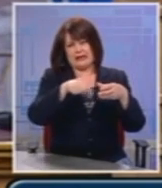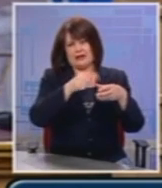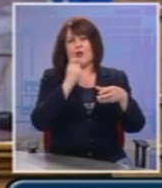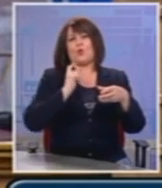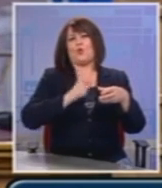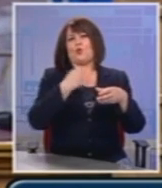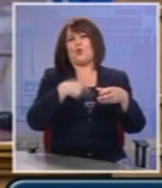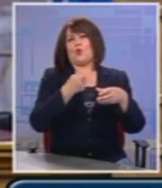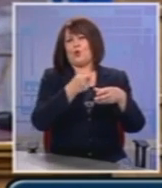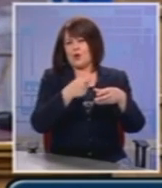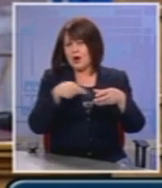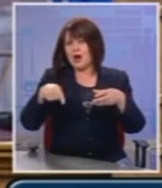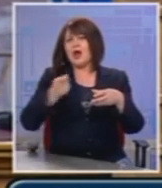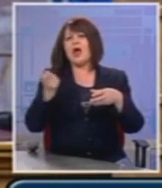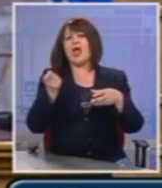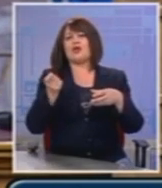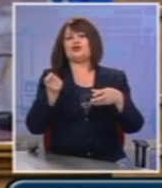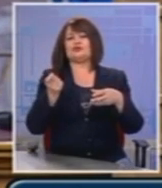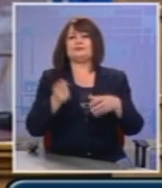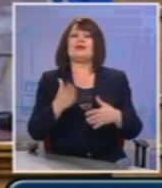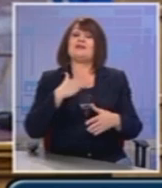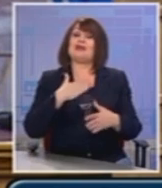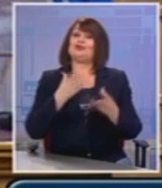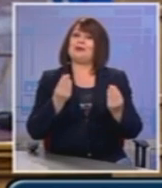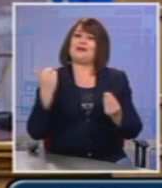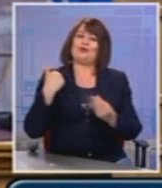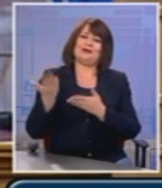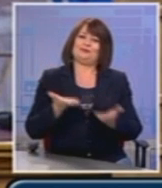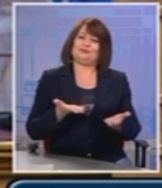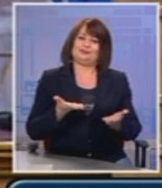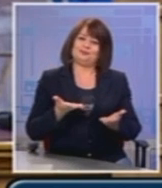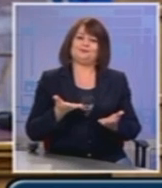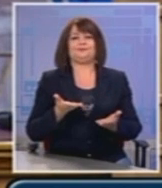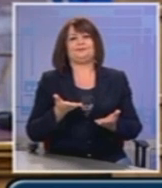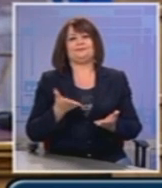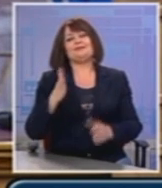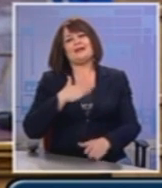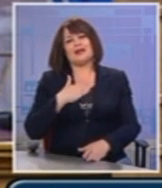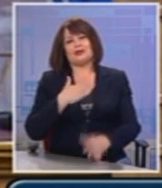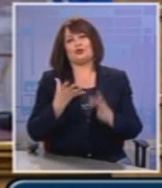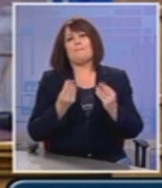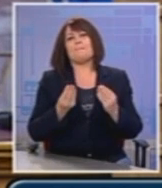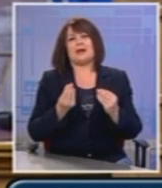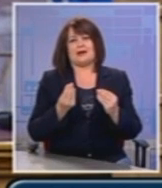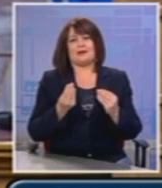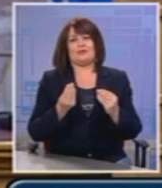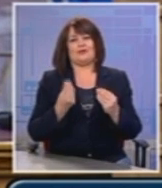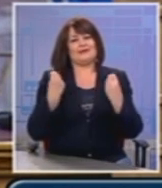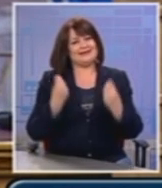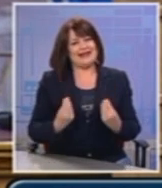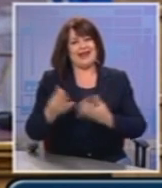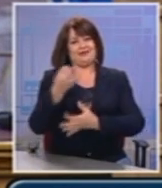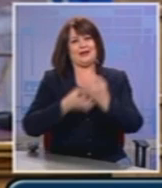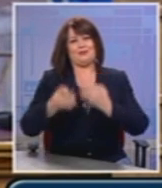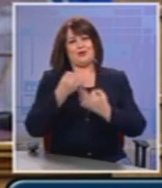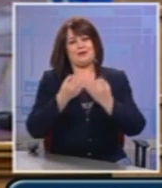είναι μια φυσική καταστροφή επομένως σας ευχαριστώ πάρα πολύ που με προκαλέσατε και σας ευχαριστώ πάρα πολύ για τα καλά